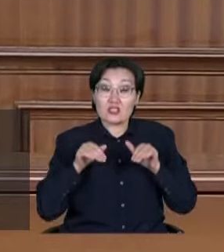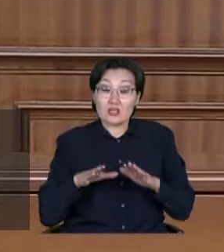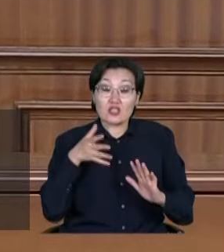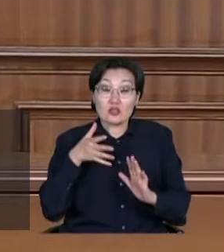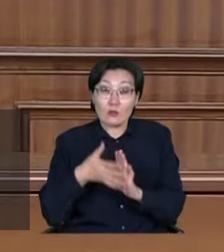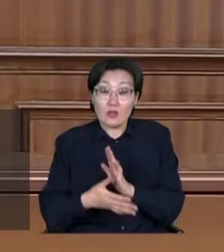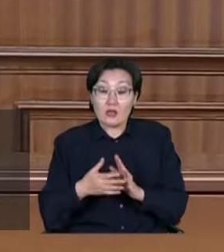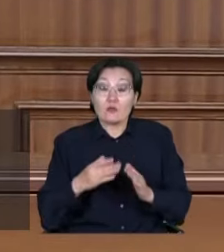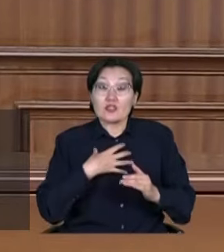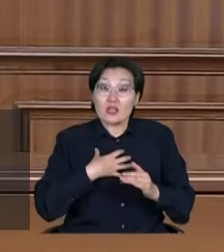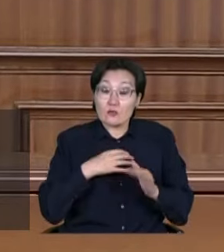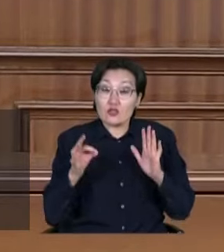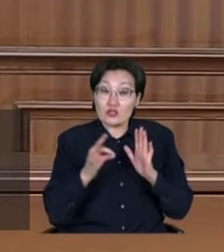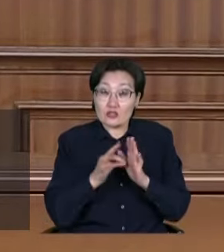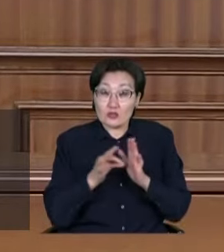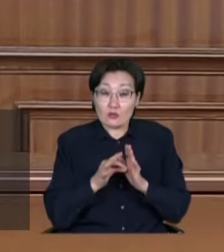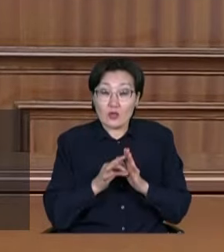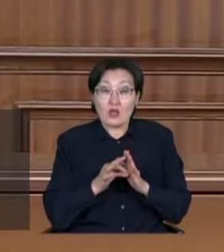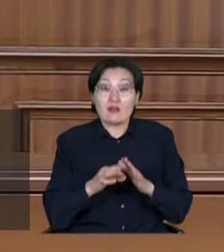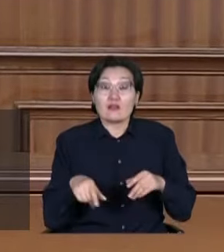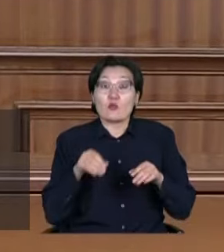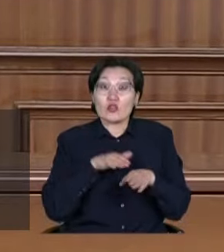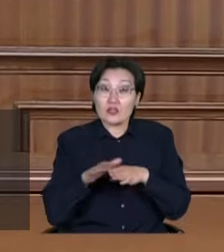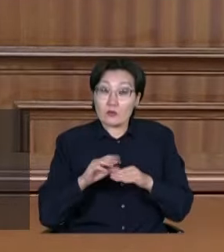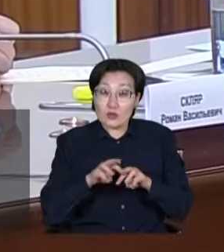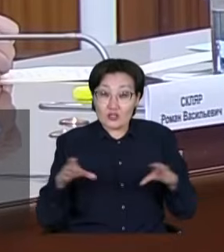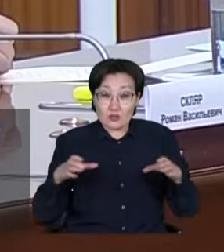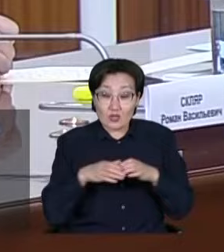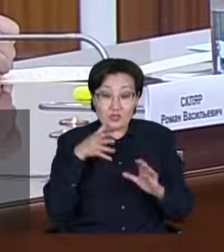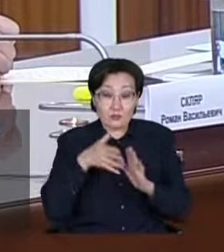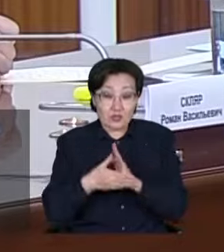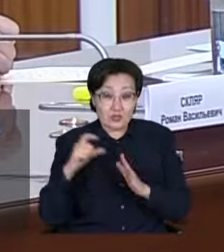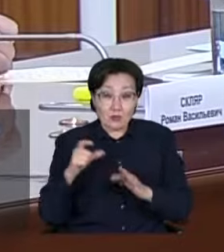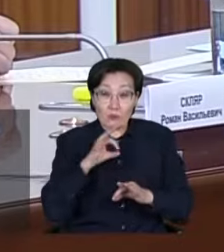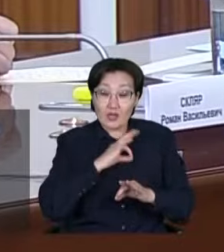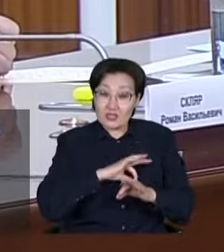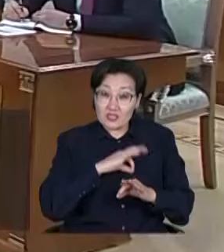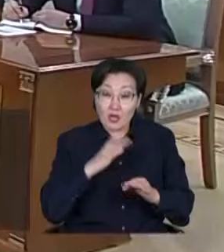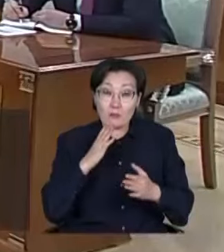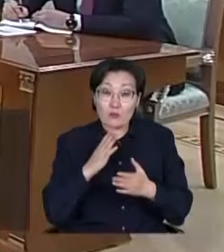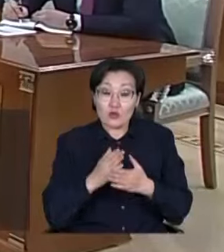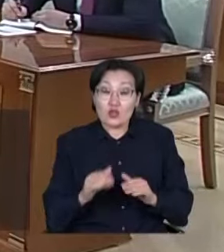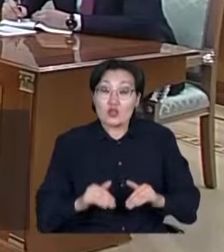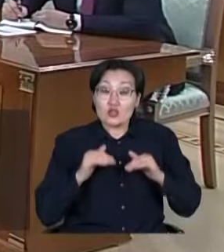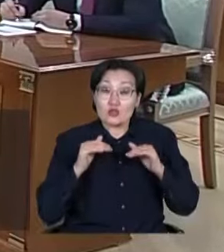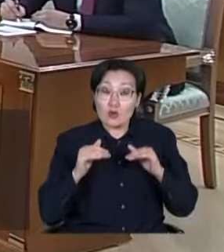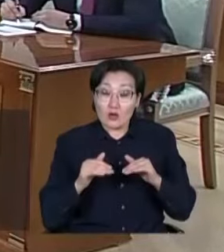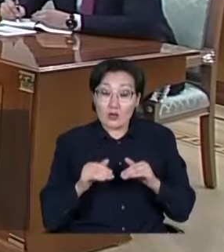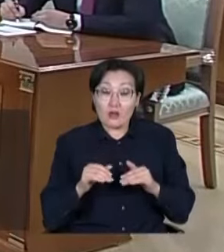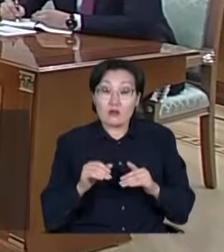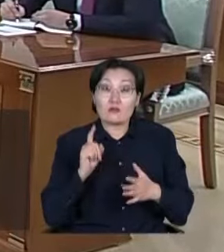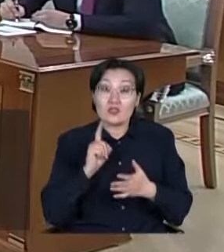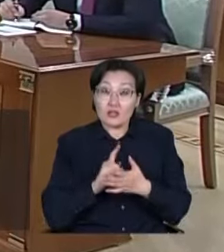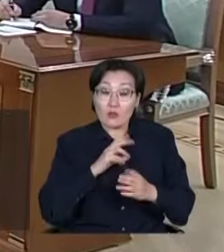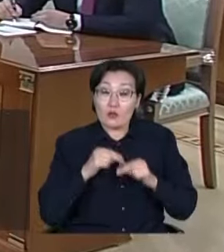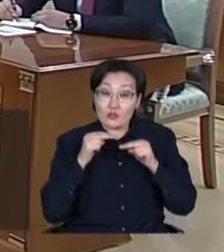жұмсалады, стратегиялық мақсаттар соның көлеңкесінде қалады. Үкімет шығыстардың экономикалық пайдасы барынша жоғары болуына баса мән